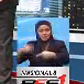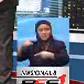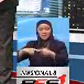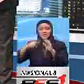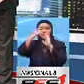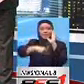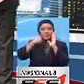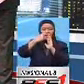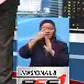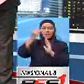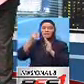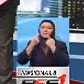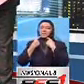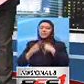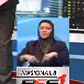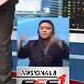permukaan kejohanan